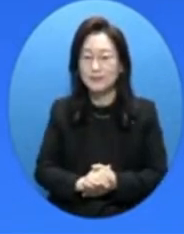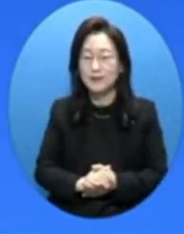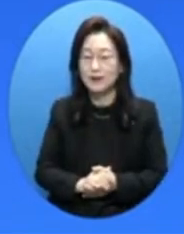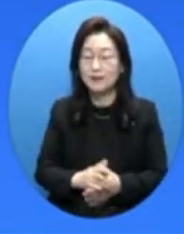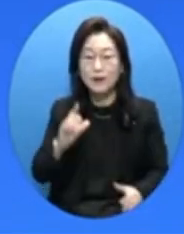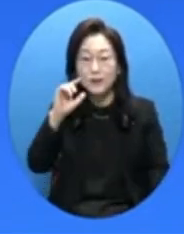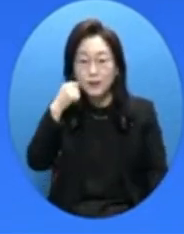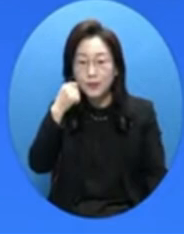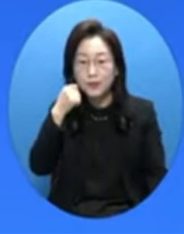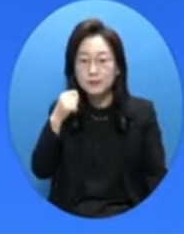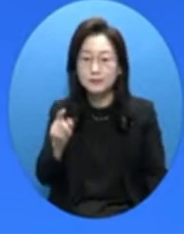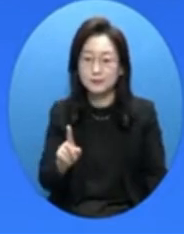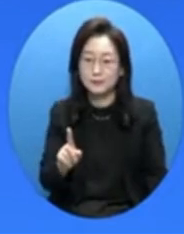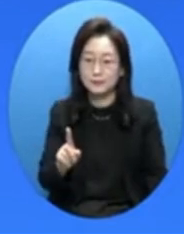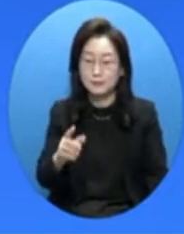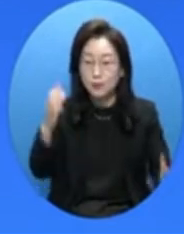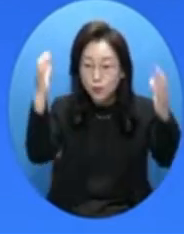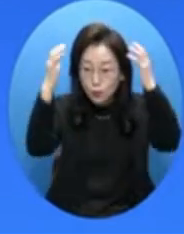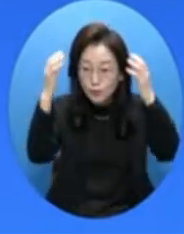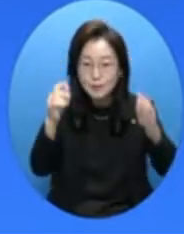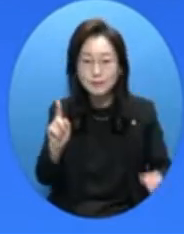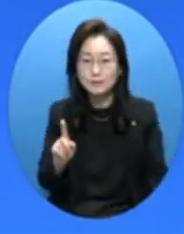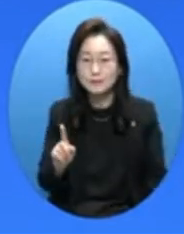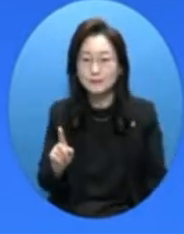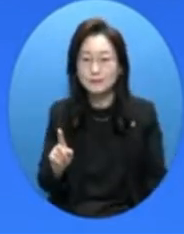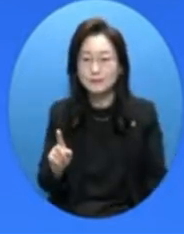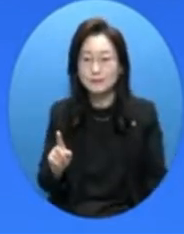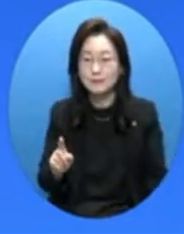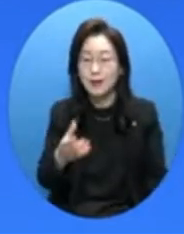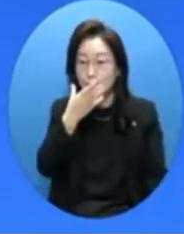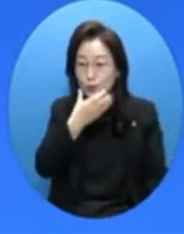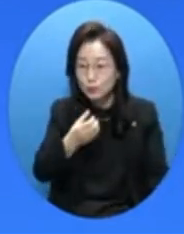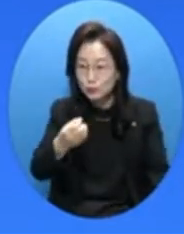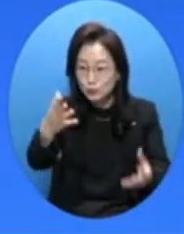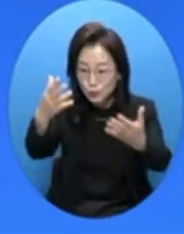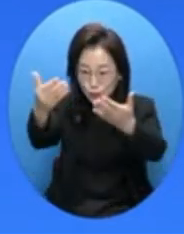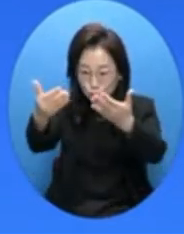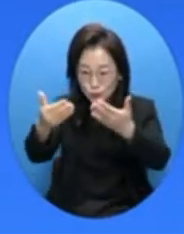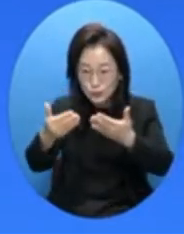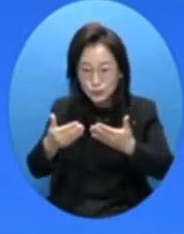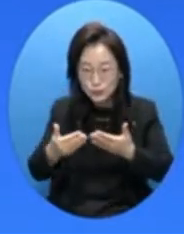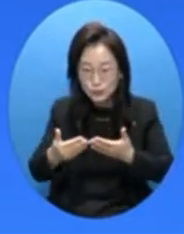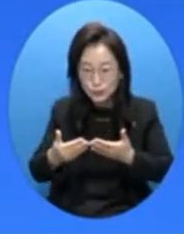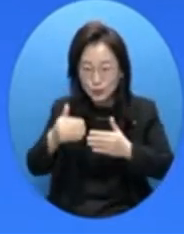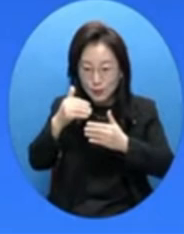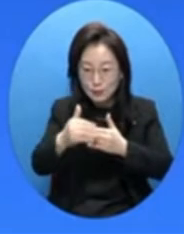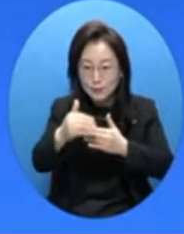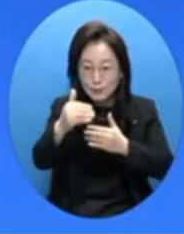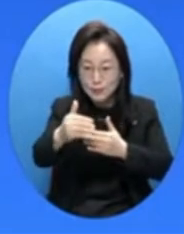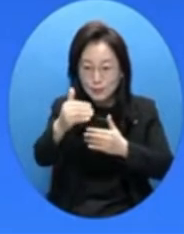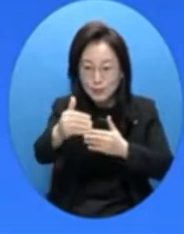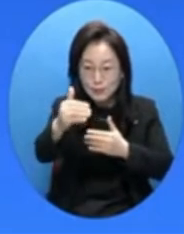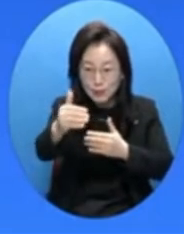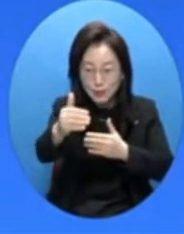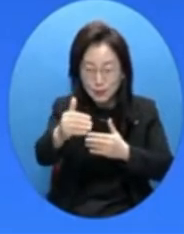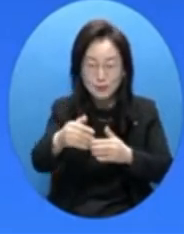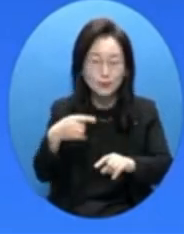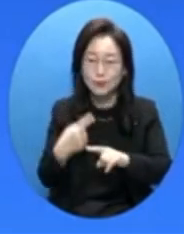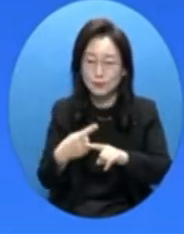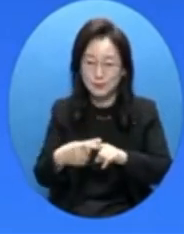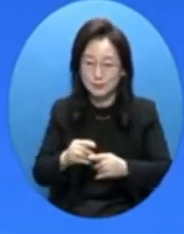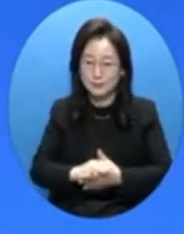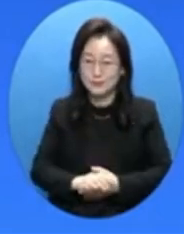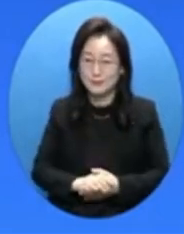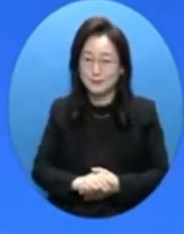어려움은 고난은 축복을 가져오는 축복의 과정이고 독에 불과한 것입니다